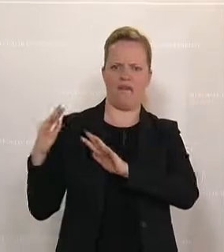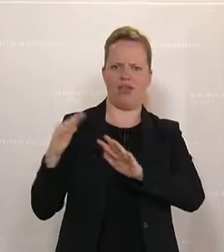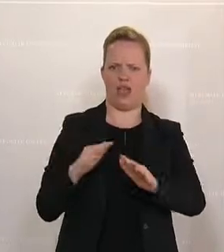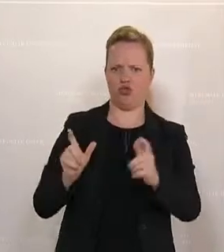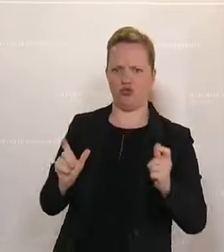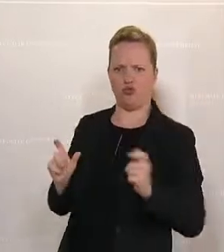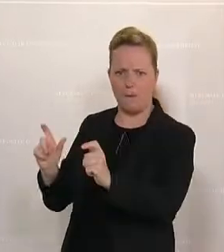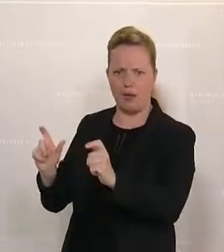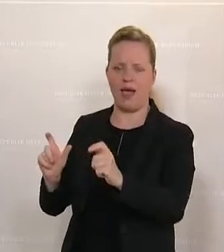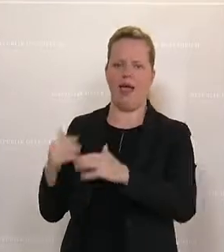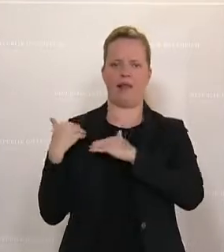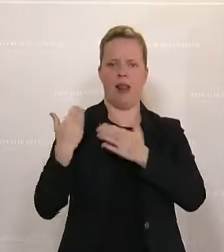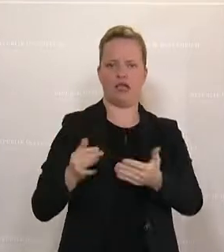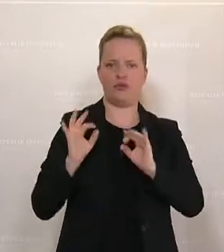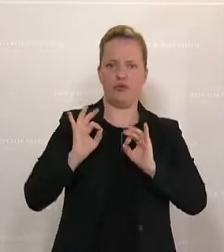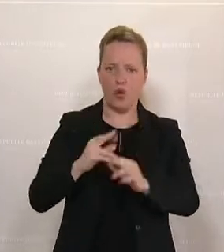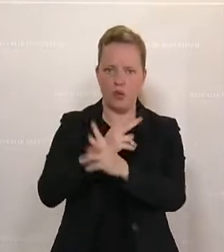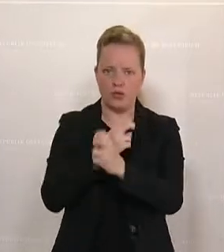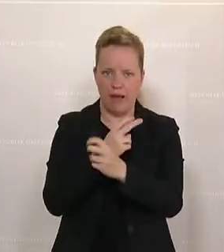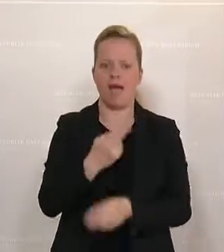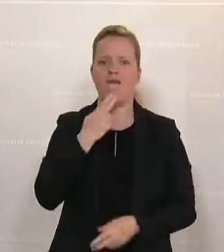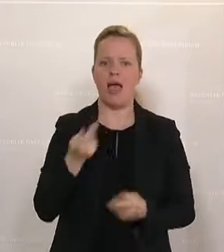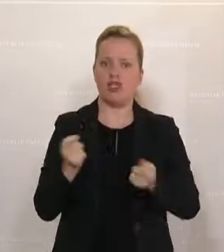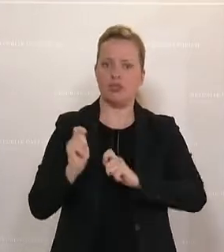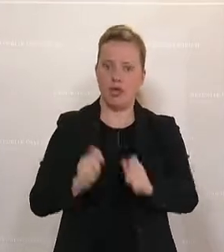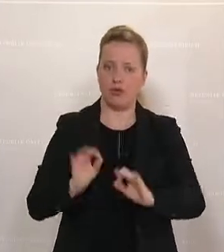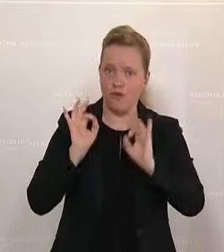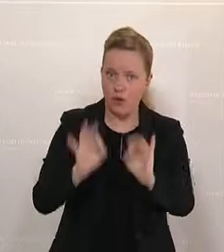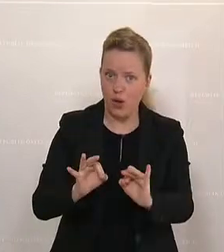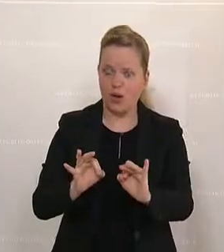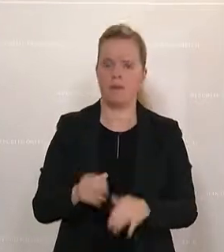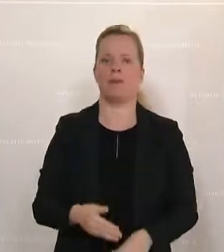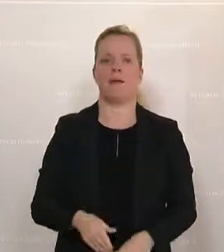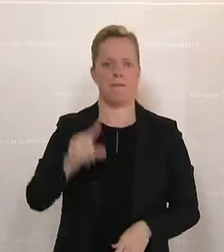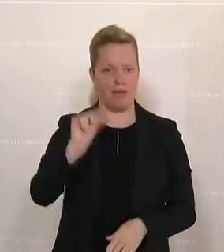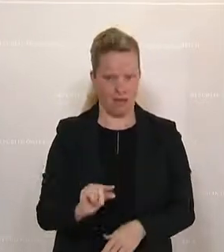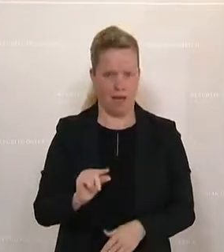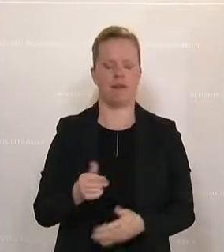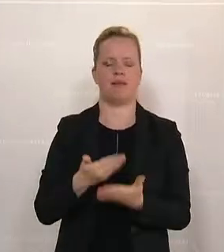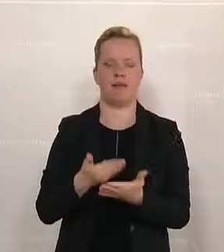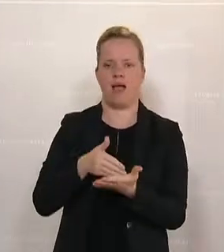für Österreich. Wer spricht sich für diesen Entschließungsantrag aus? Das ist die Minderheit abgelehnt.